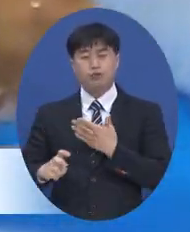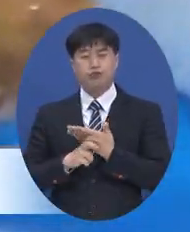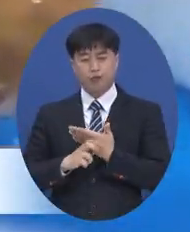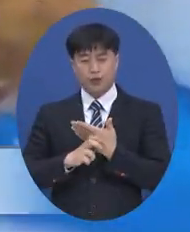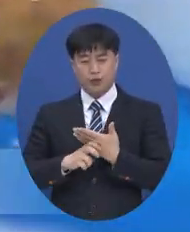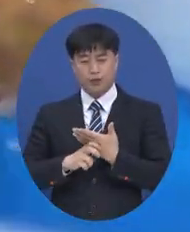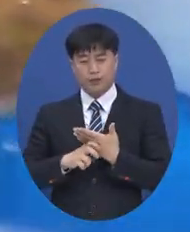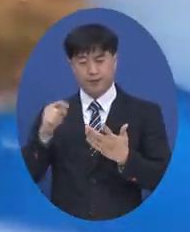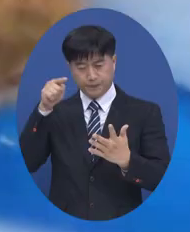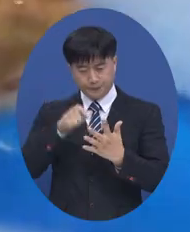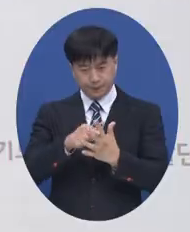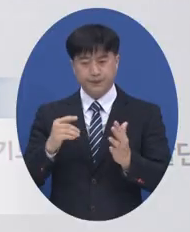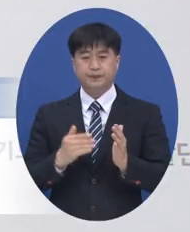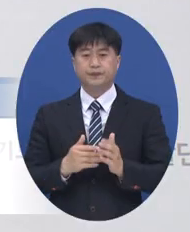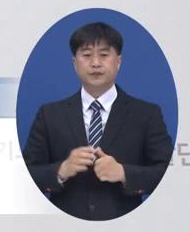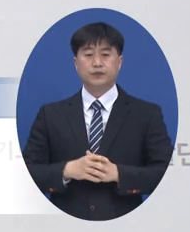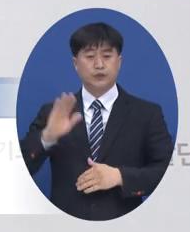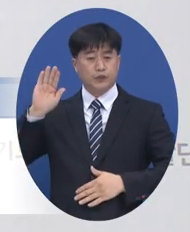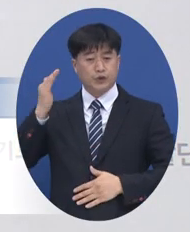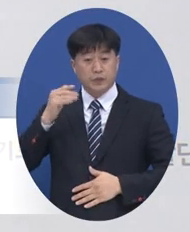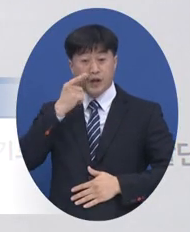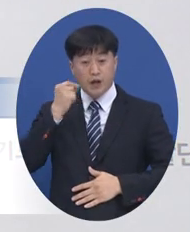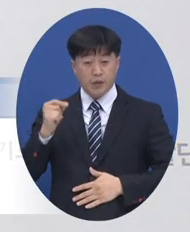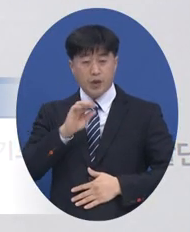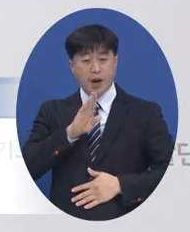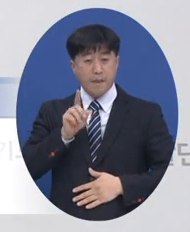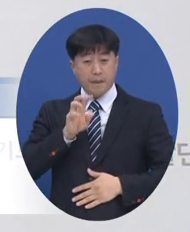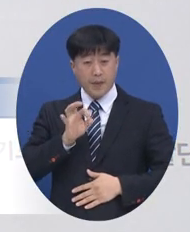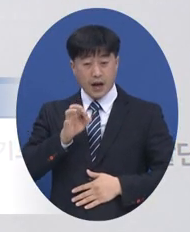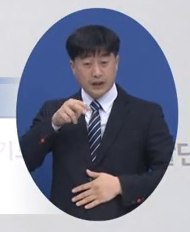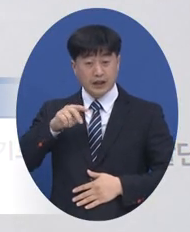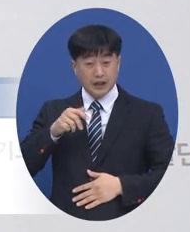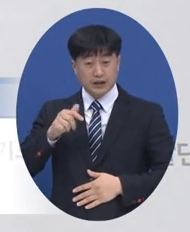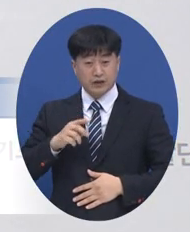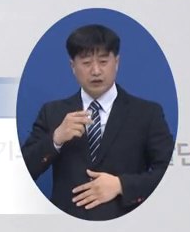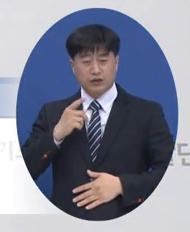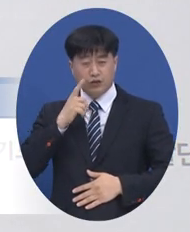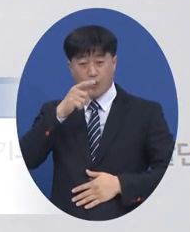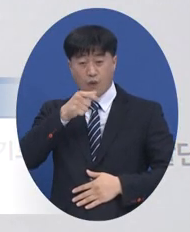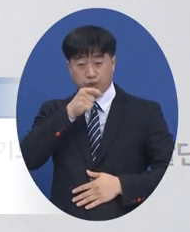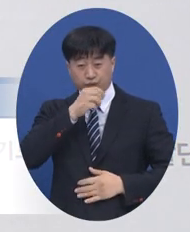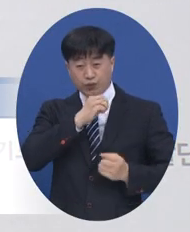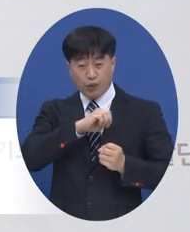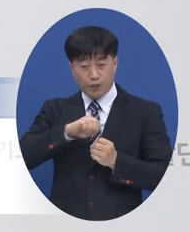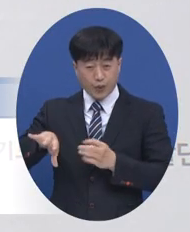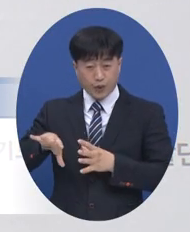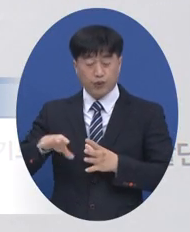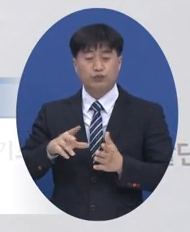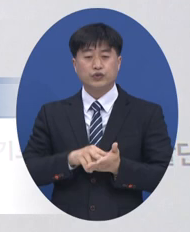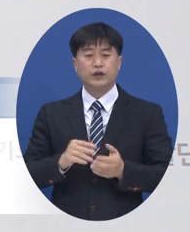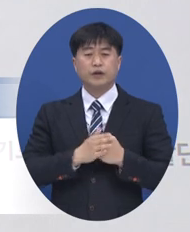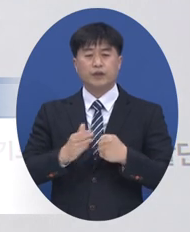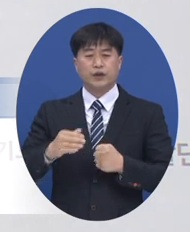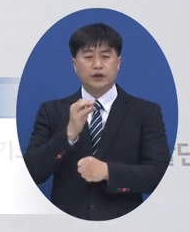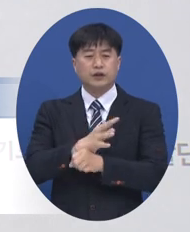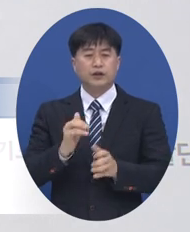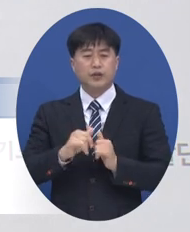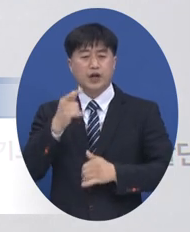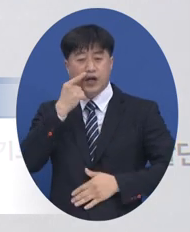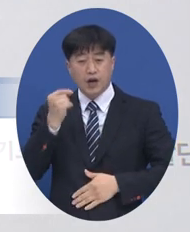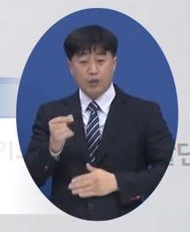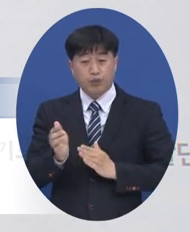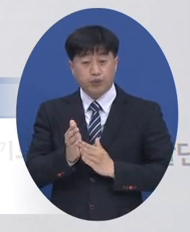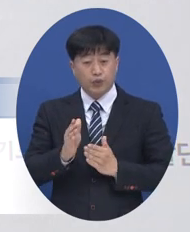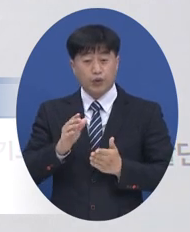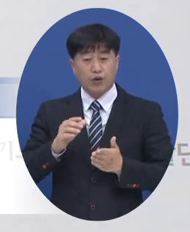행위가 적발됐습니다. 최근 일본의 방사능 오염수 방류 문제로 소비자들의 일본산 수산물에 대한